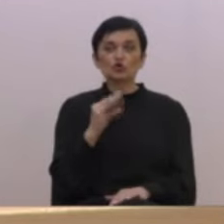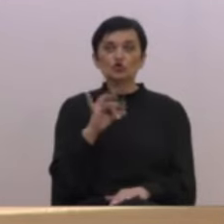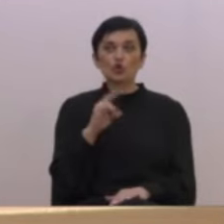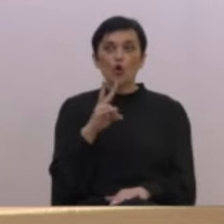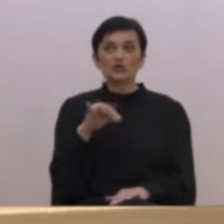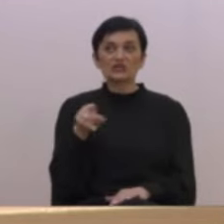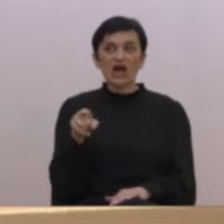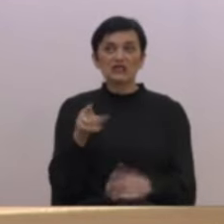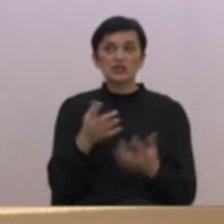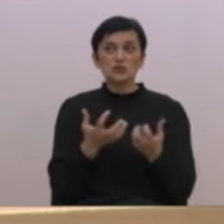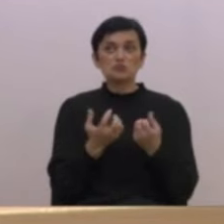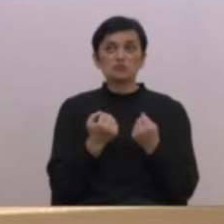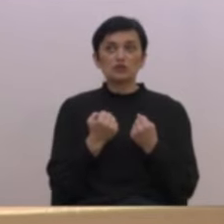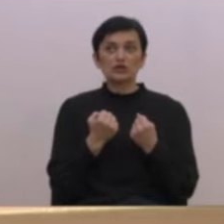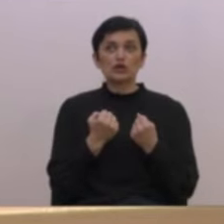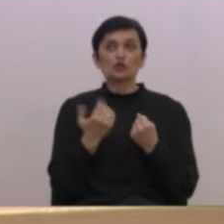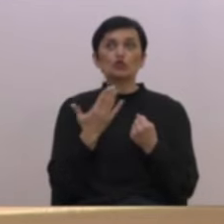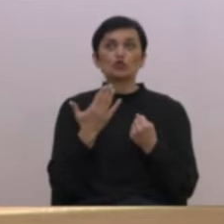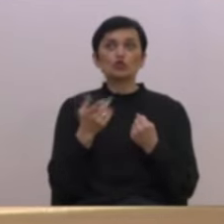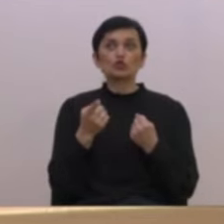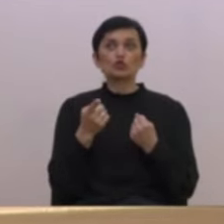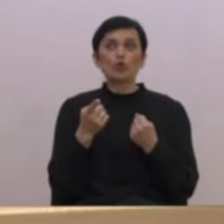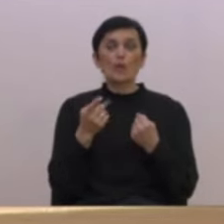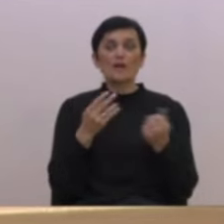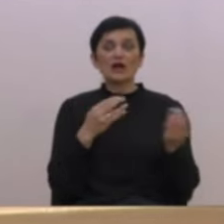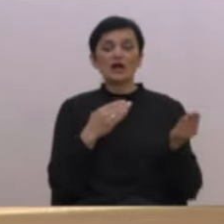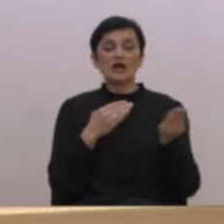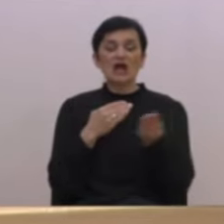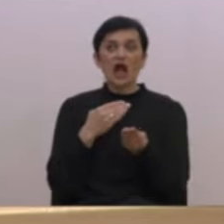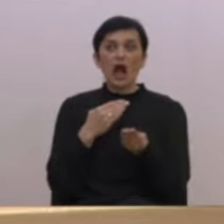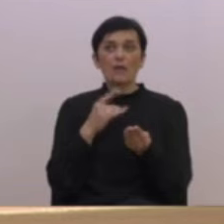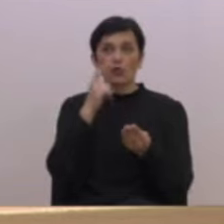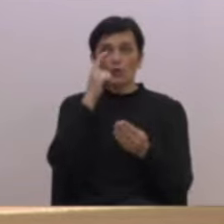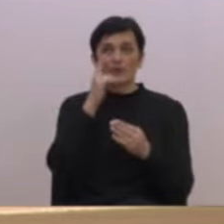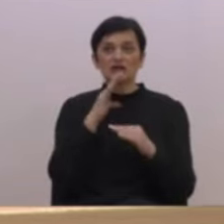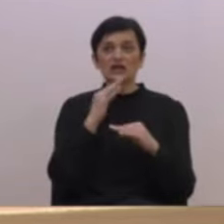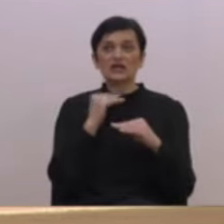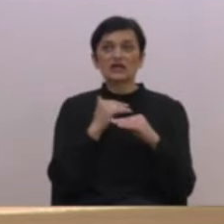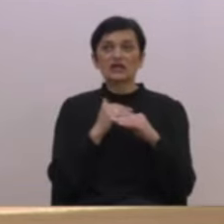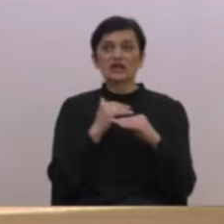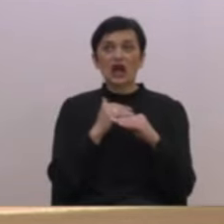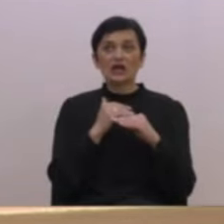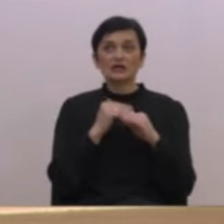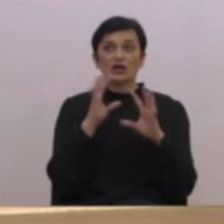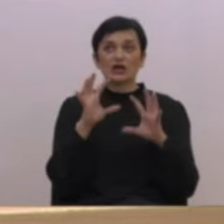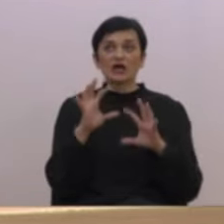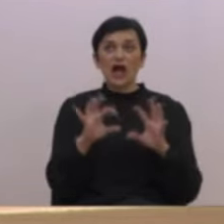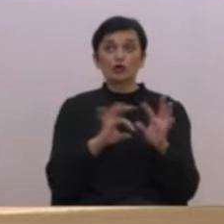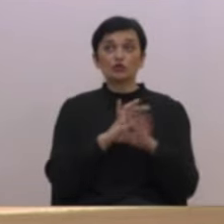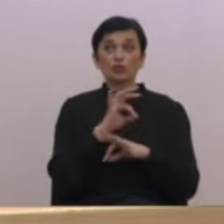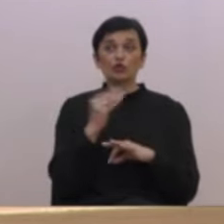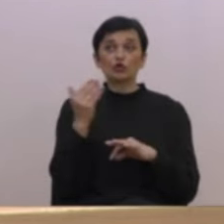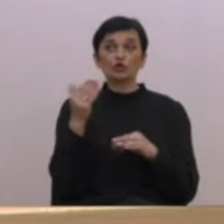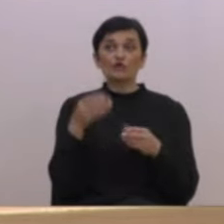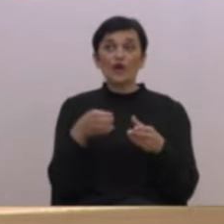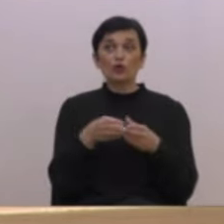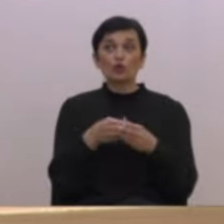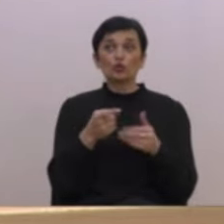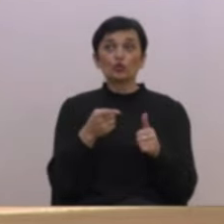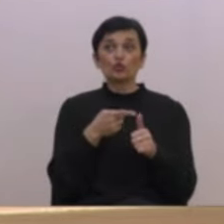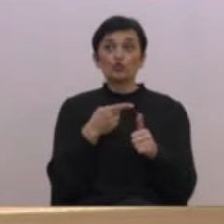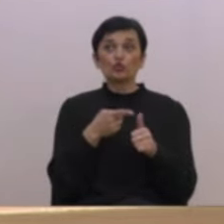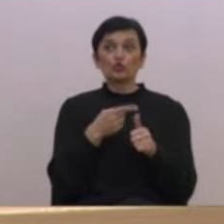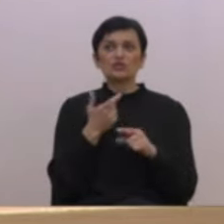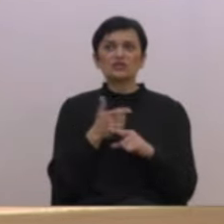რომელმაც მიიღო, რომელმაც გამოიტანა ეს გენდერული თანასწორობის კანონპროექტი თქვენი გუნდის სახელით.